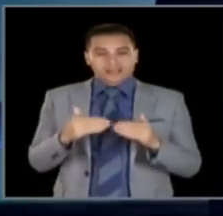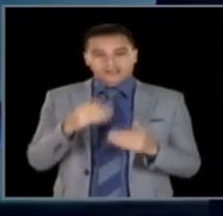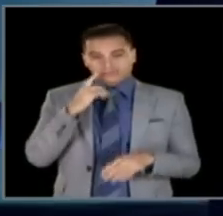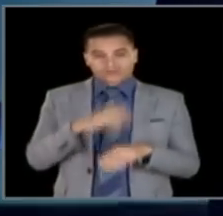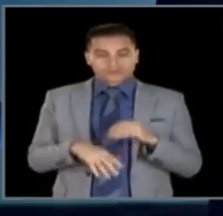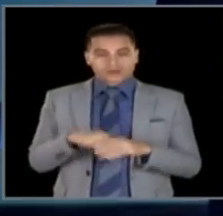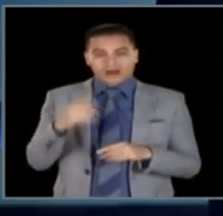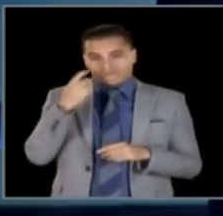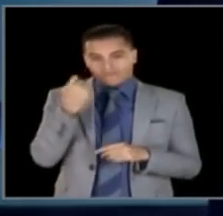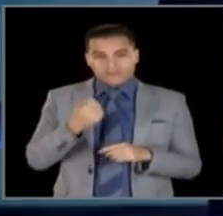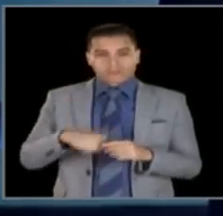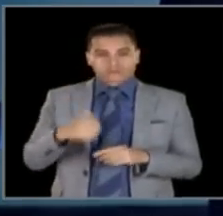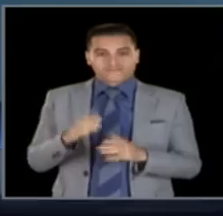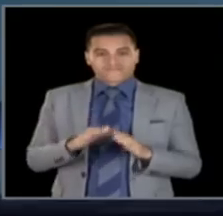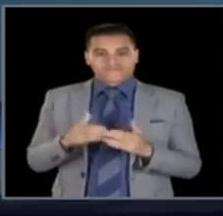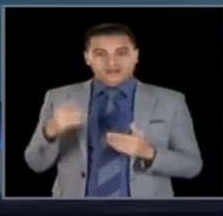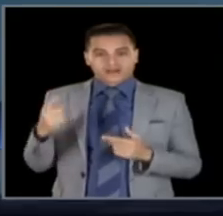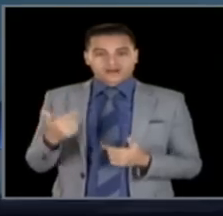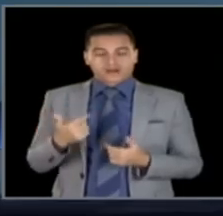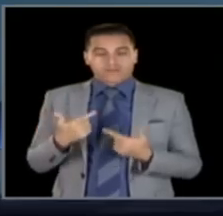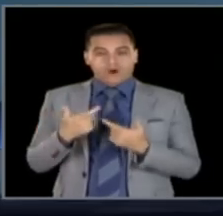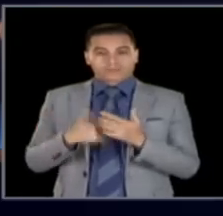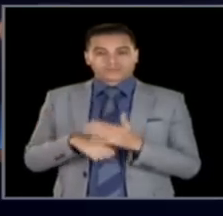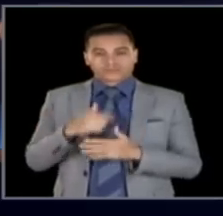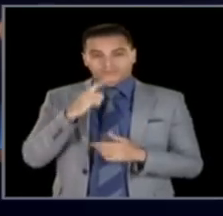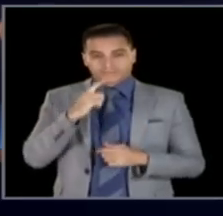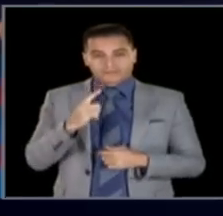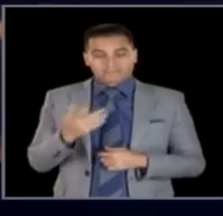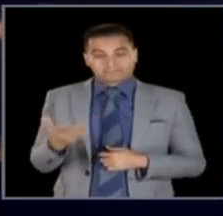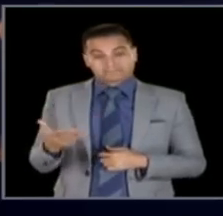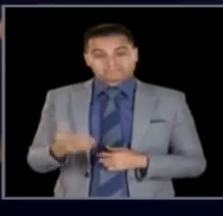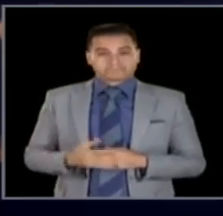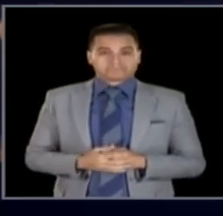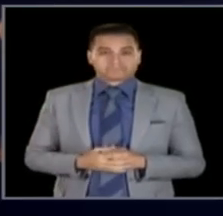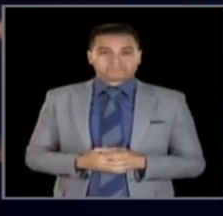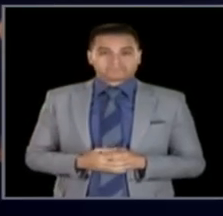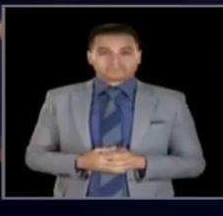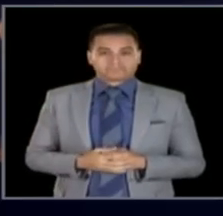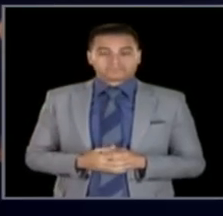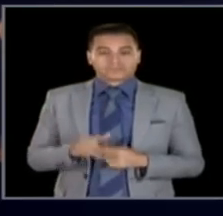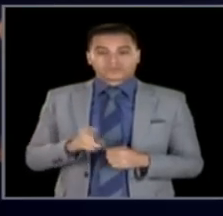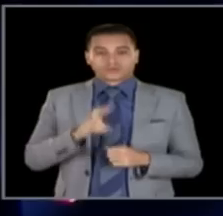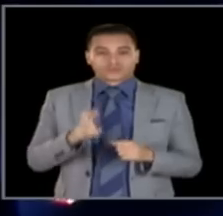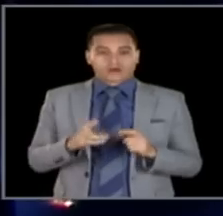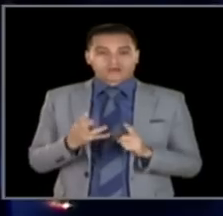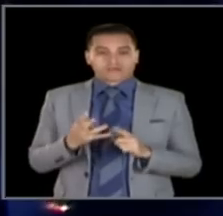كده ألف مبروك لفريق فايترز التأهل لدور الثمانية. السؤال